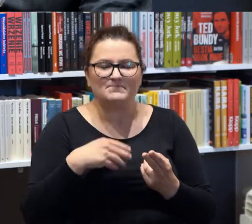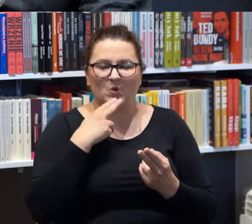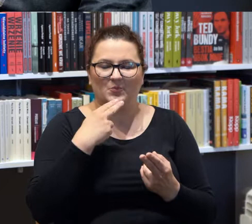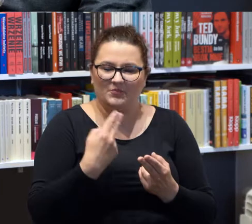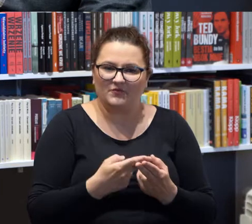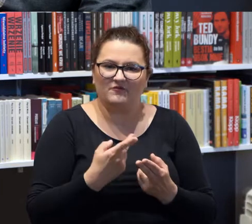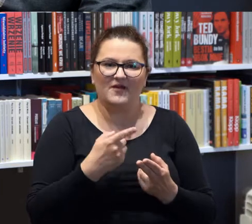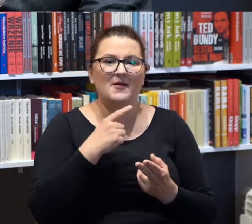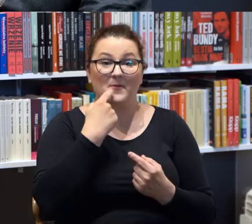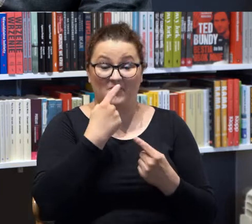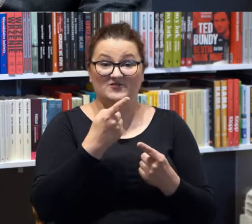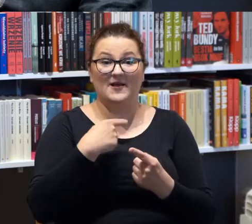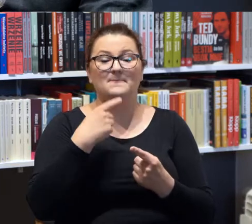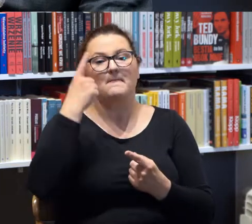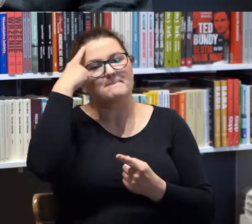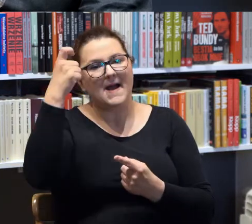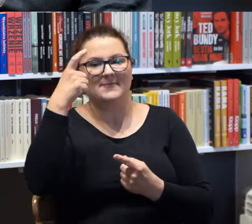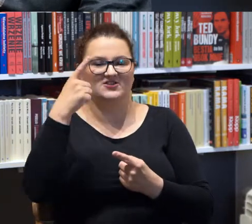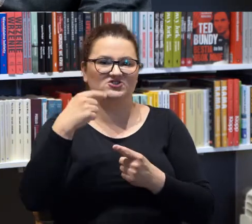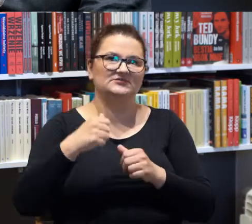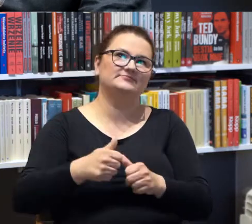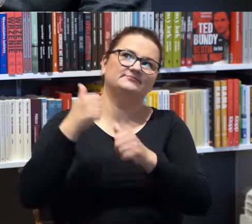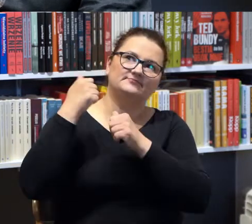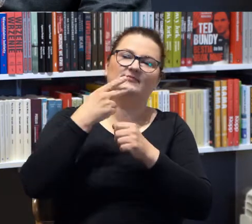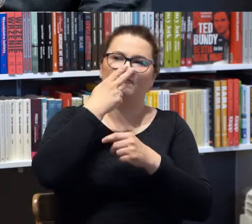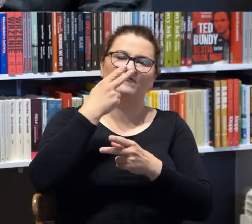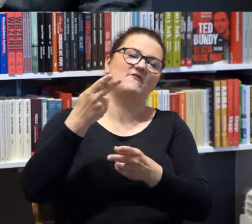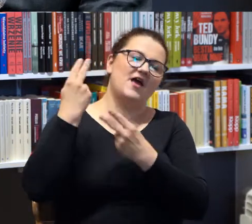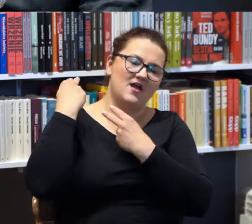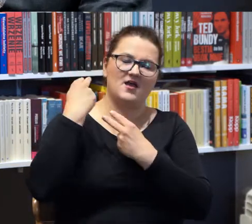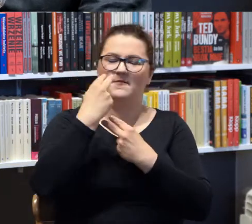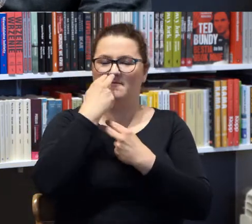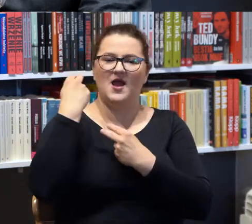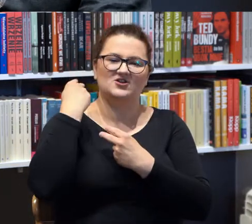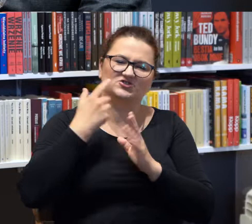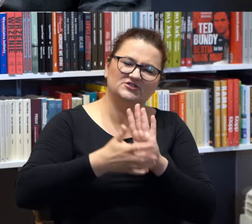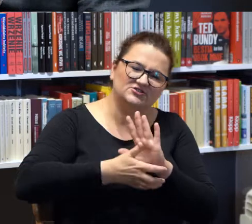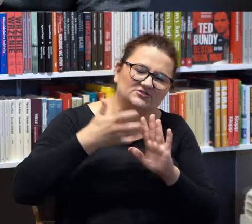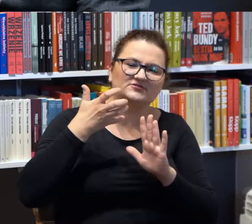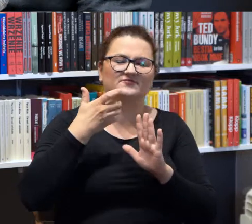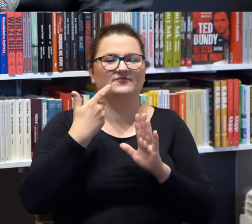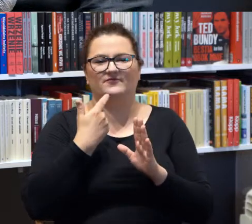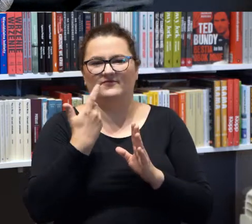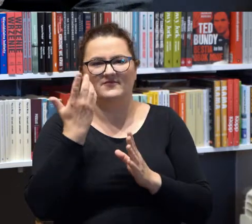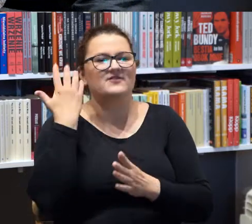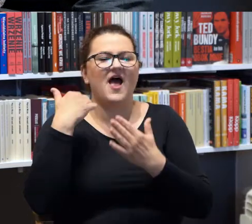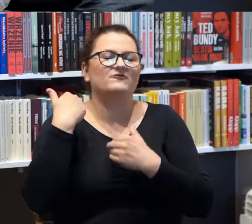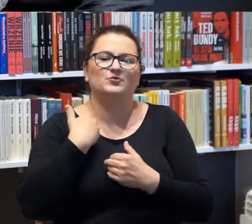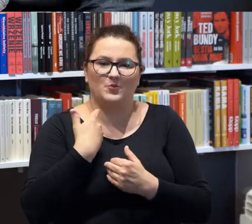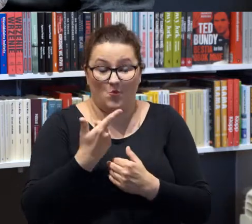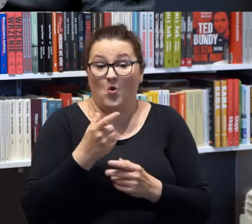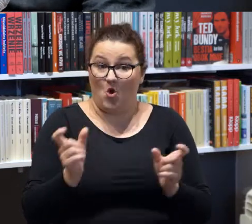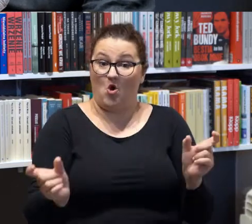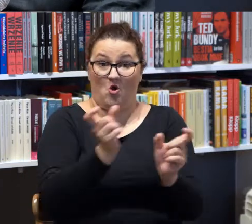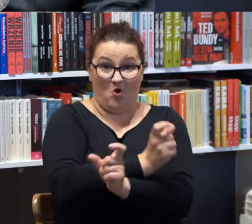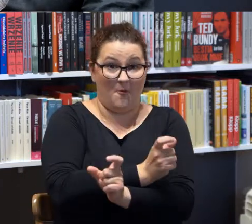bo wspomniałam o tej dynamice pamięci i o tym cofaniu się i grzebaniu w swojej głowie. No, że ta opowieść, ta odwrócona chronologia, to jest też trochę